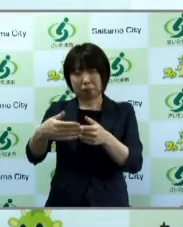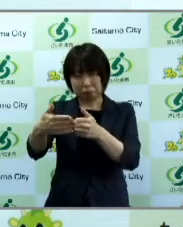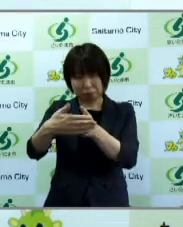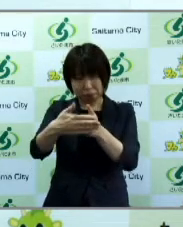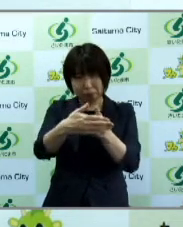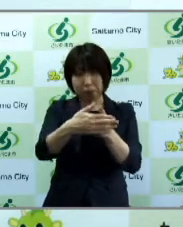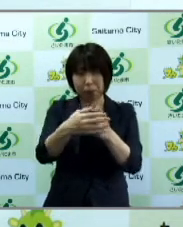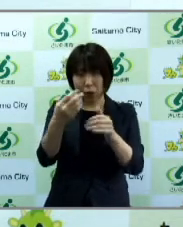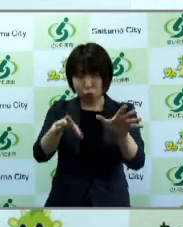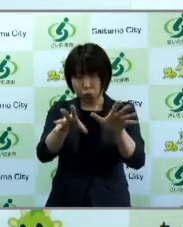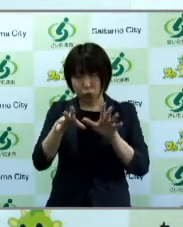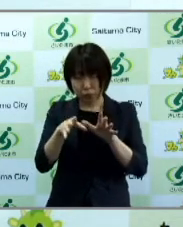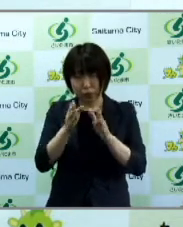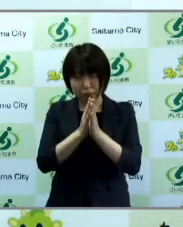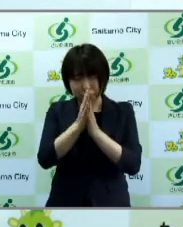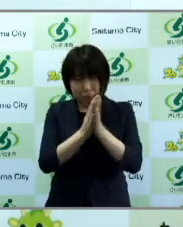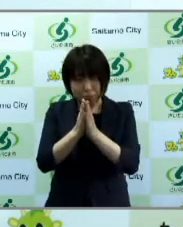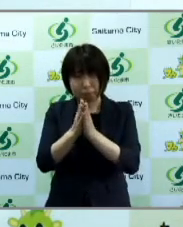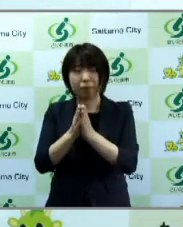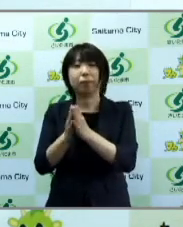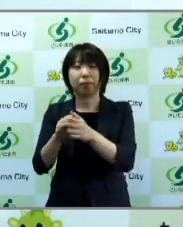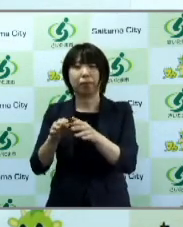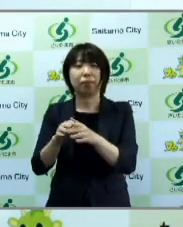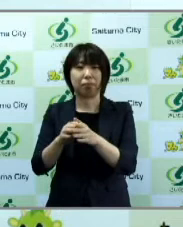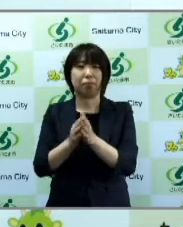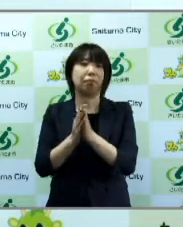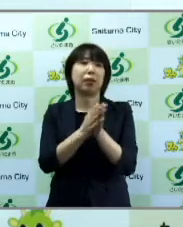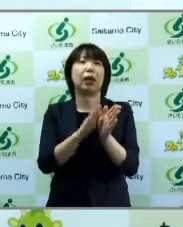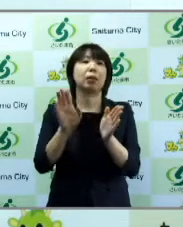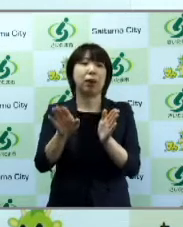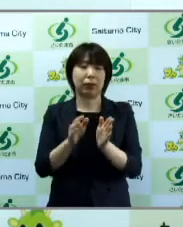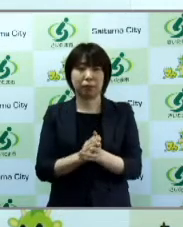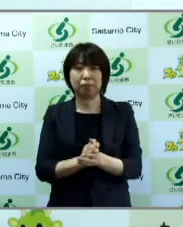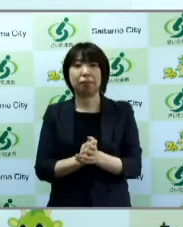もこのスライドパワーポイントの中で